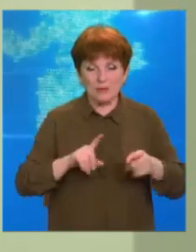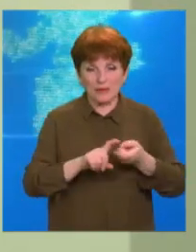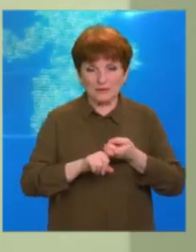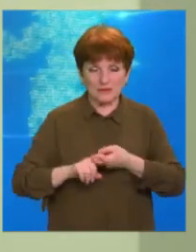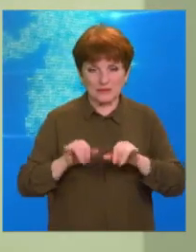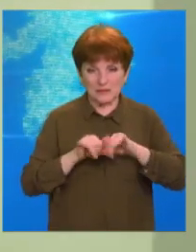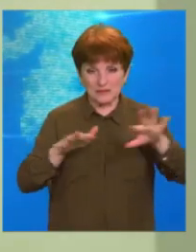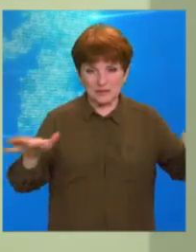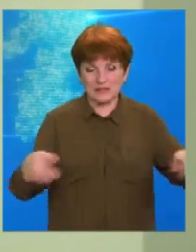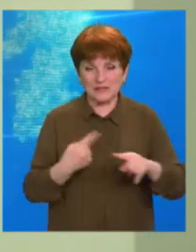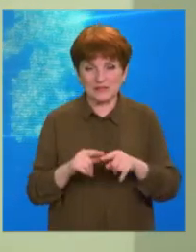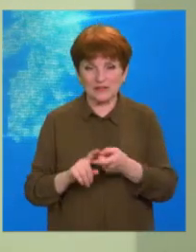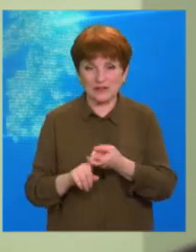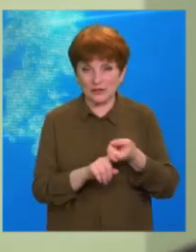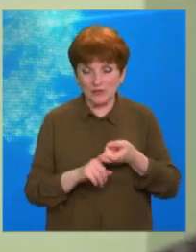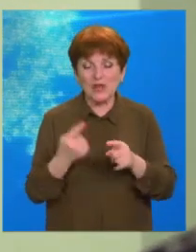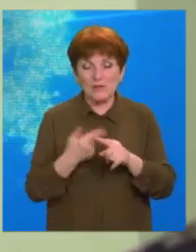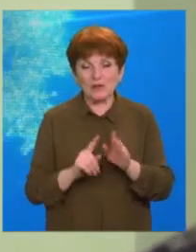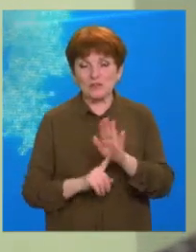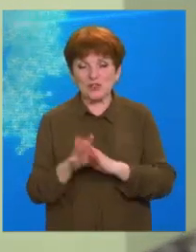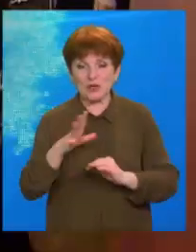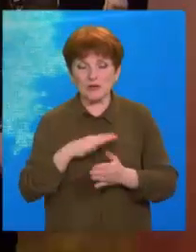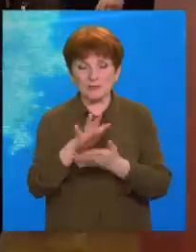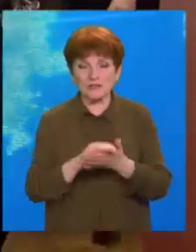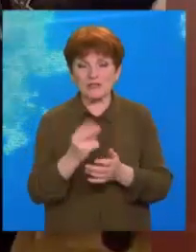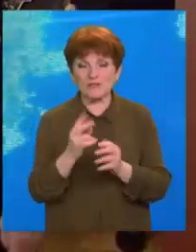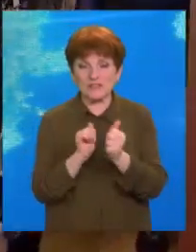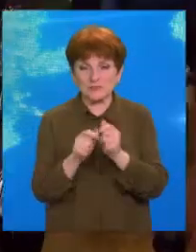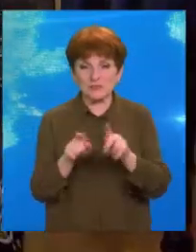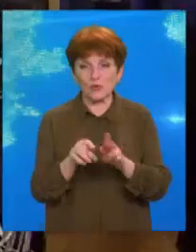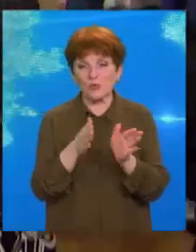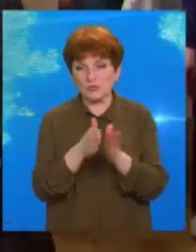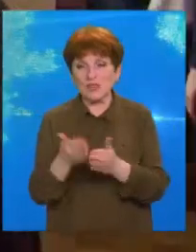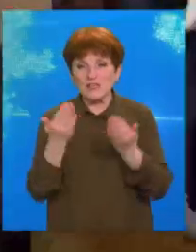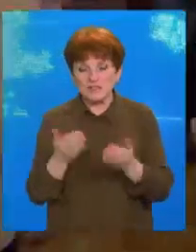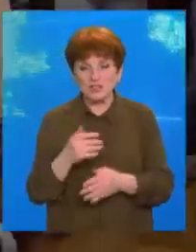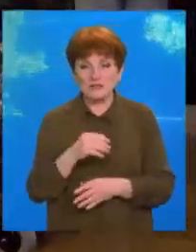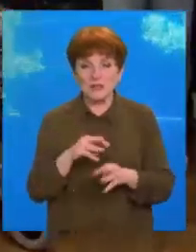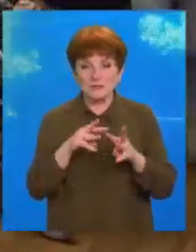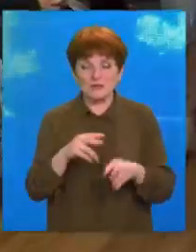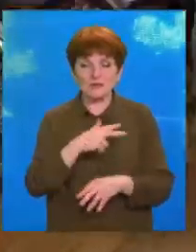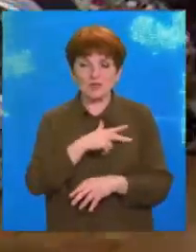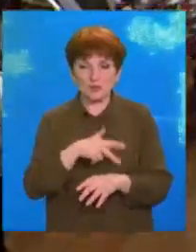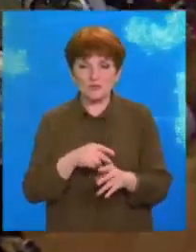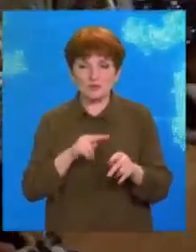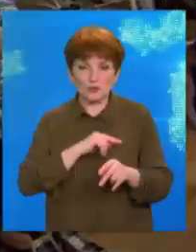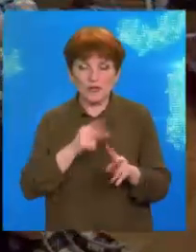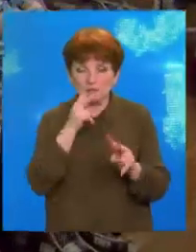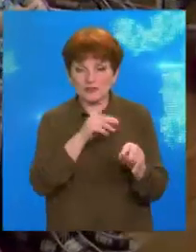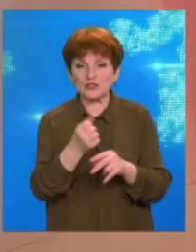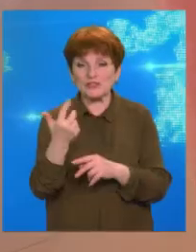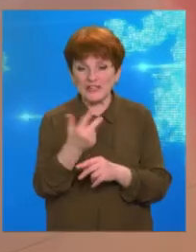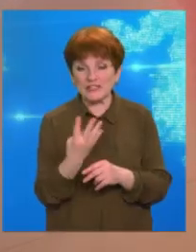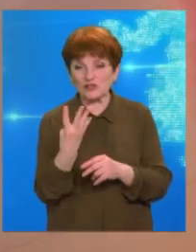и распространения коронавируса. Изначально решили проводить две смены в таком режиме. Сейчас Минсоц рассматривает вопрос о введении третьей и четвертой